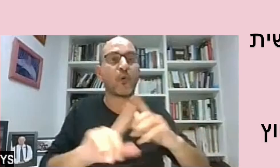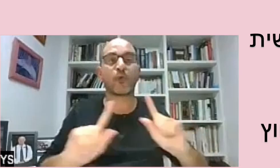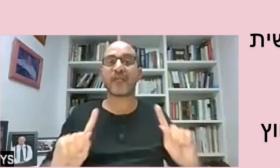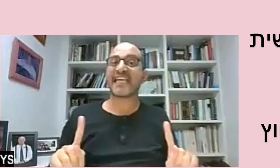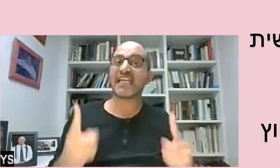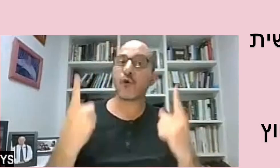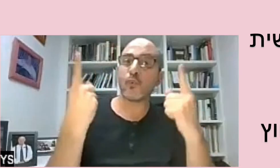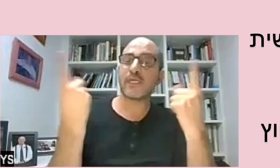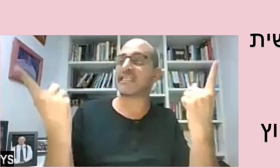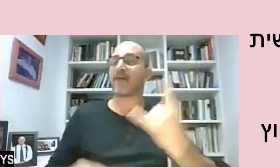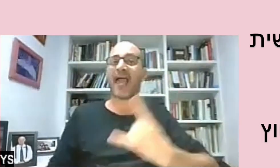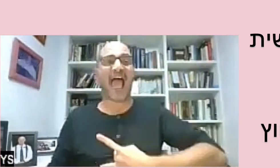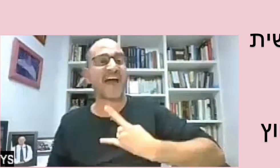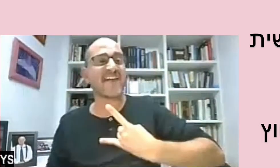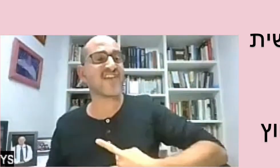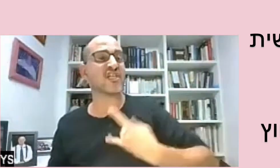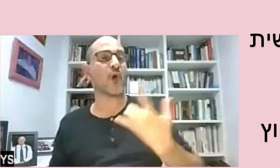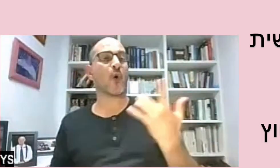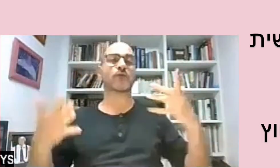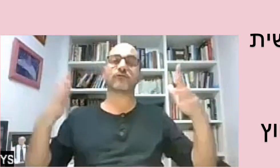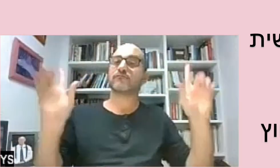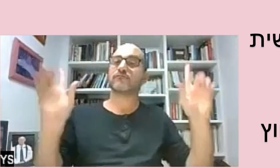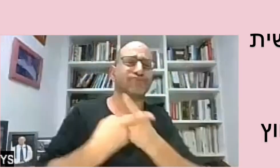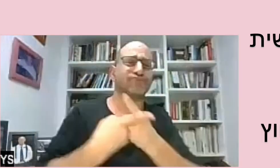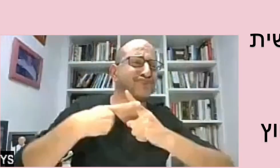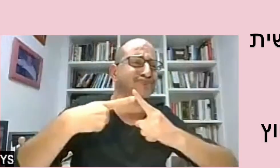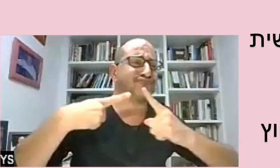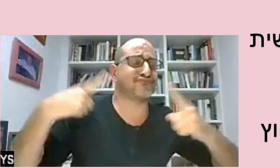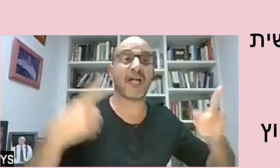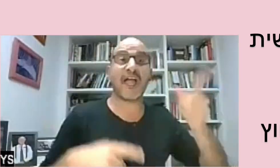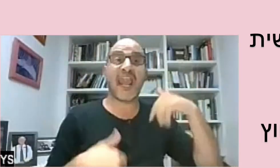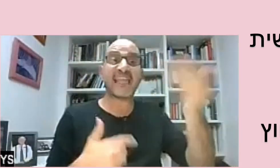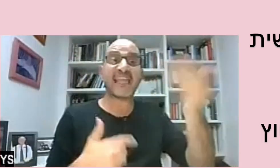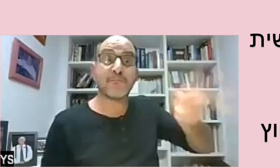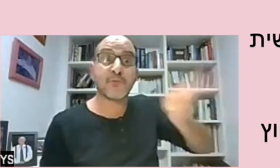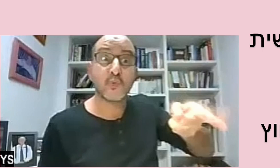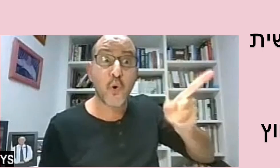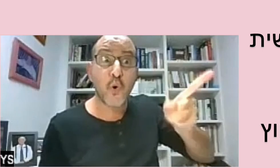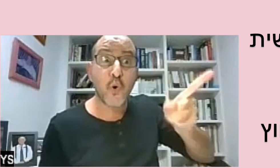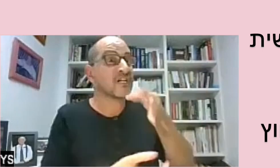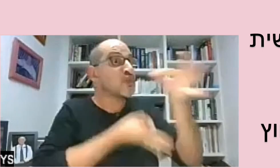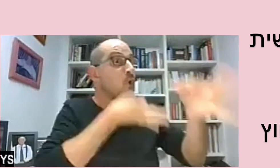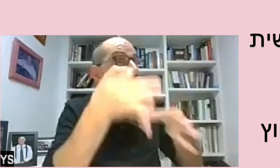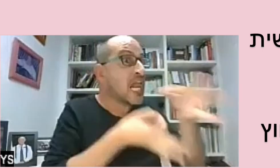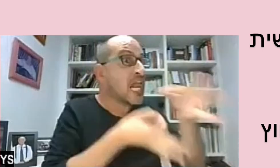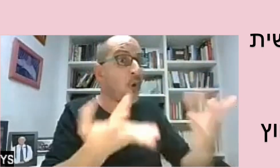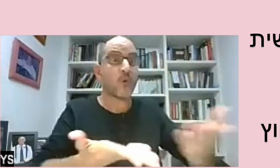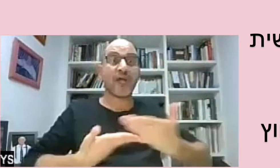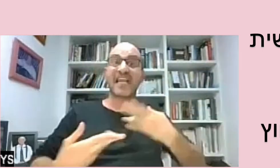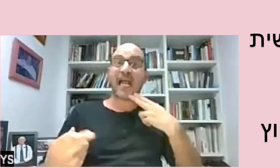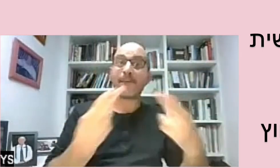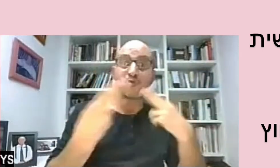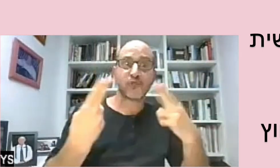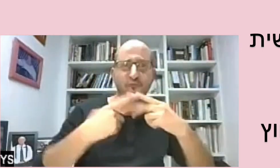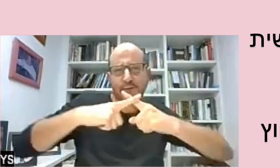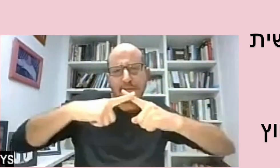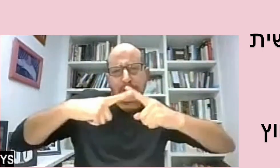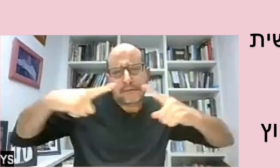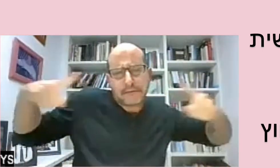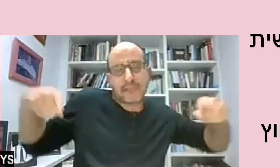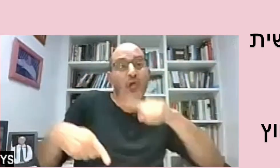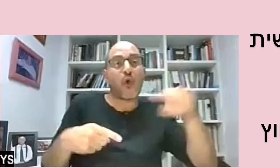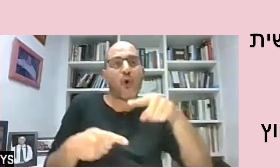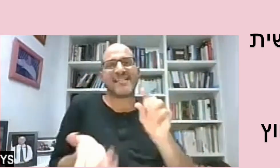למשל רגשות, דברים, חוויות, כל מיני דברים, לתת פקודות, לשאול שאלות,